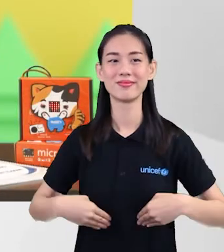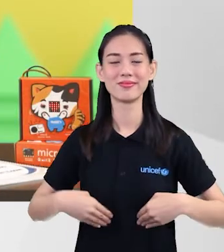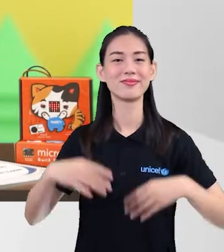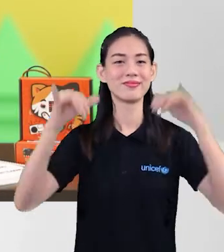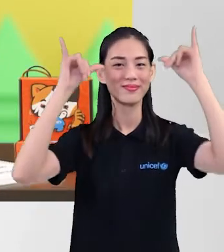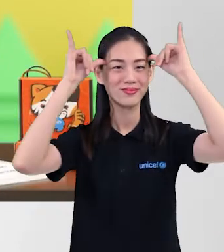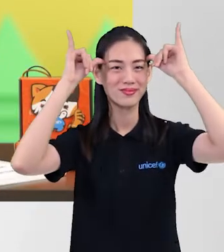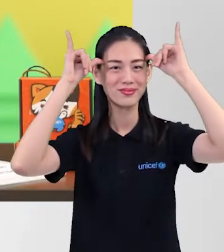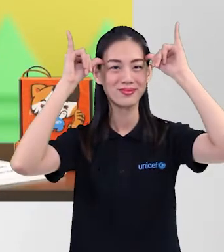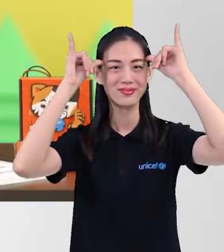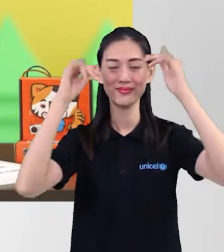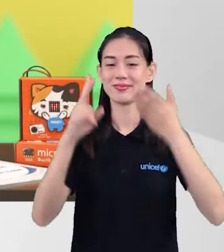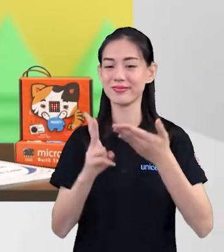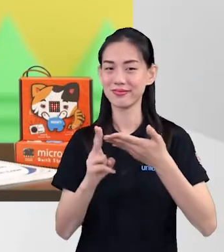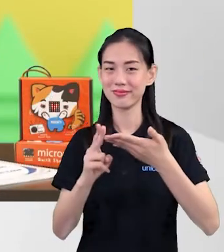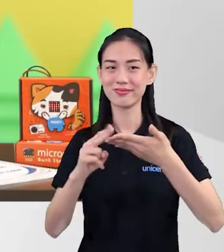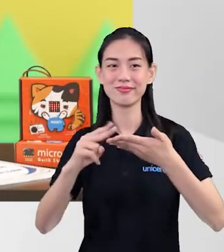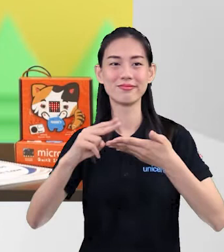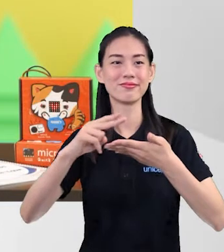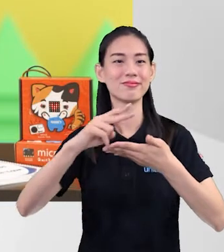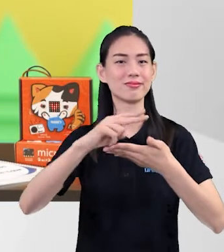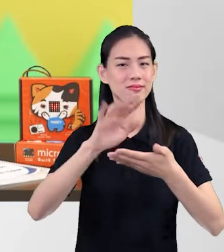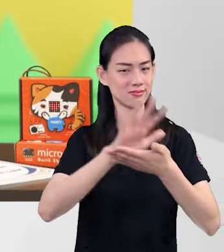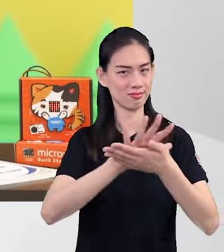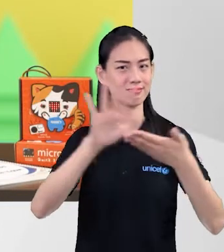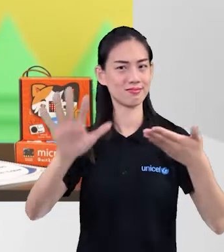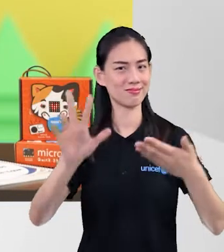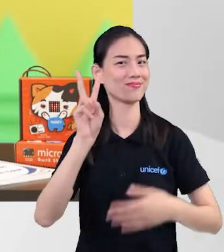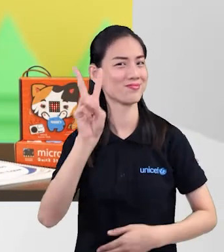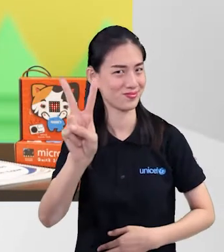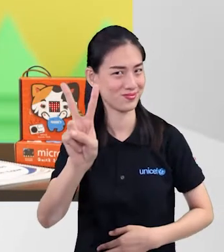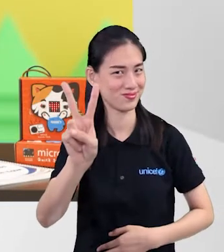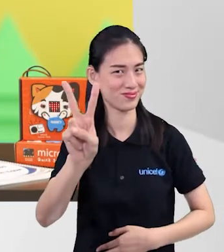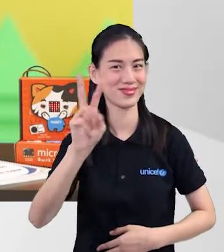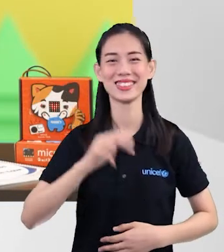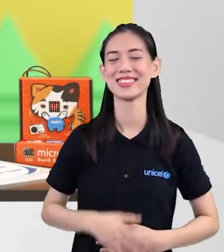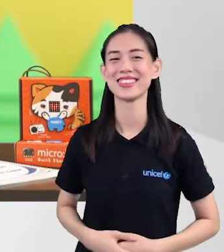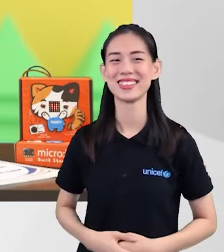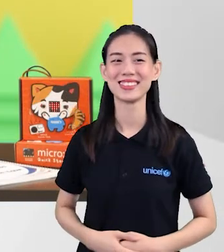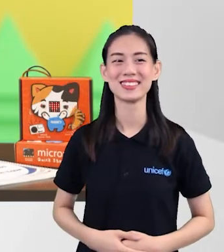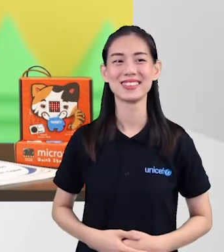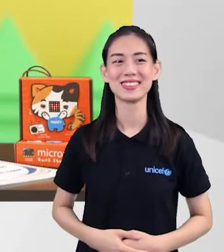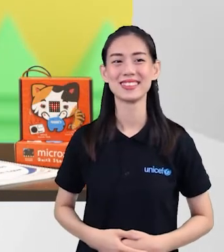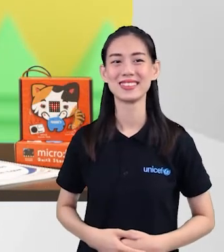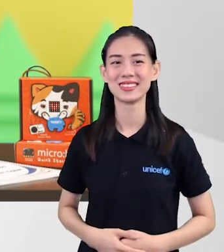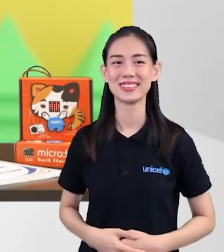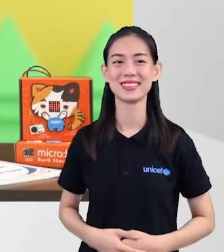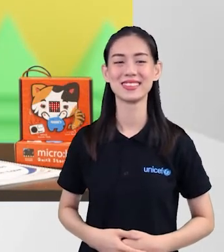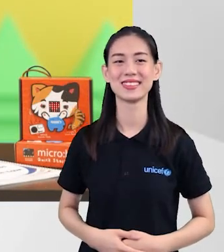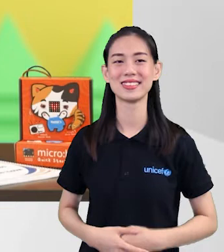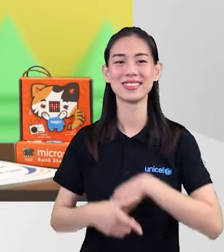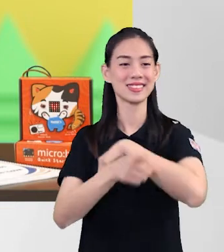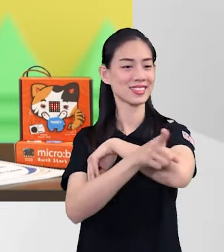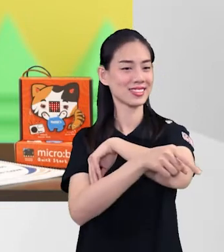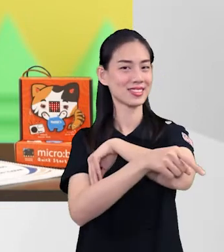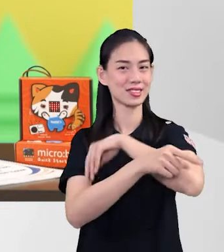gambar lembu dan potong mengikut bentuknya. Pastikan ada dua salinan gambar lembu. Potong gambar lembu, pisahkan